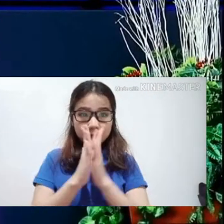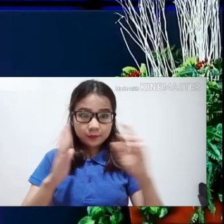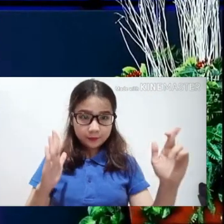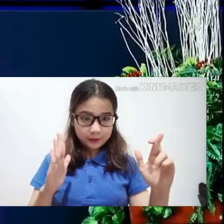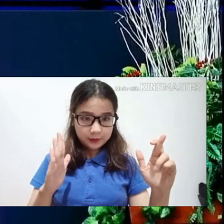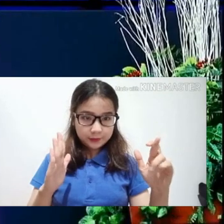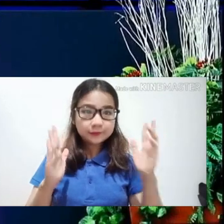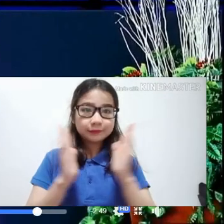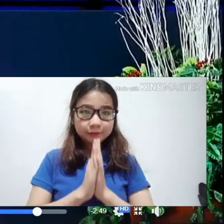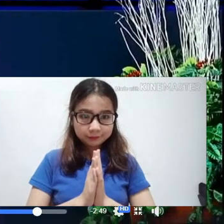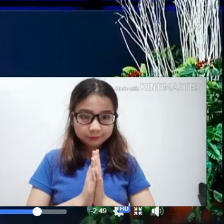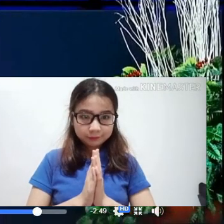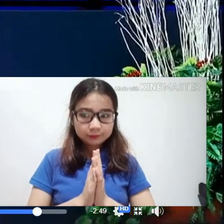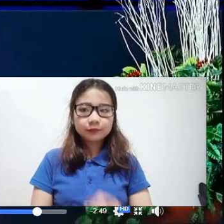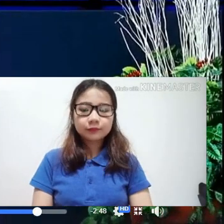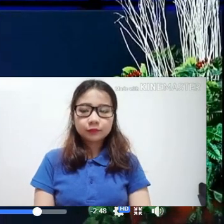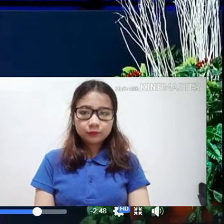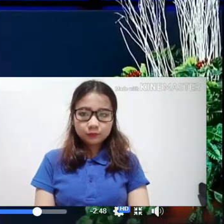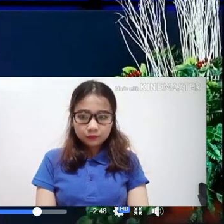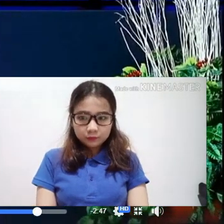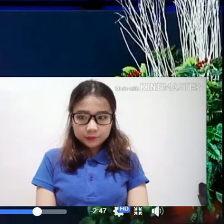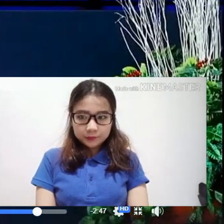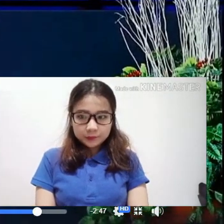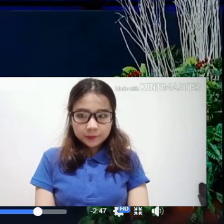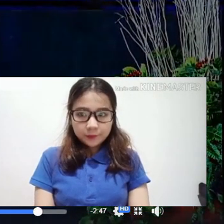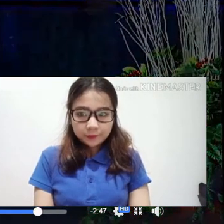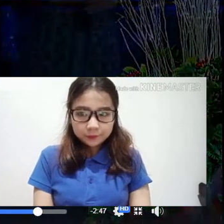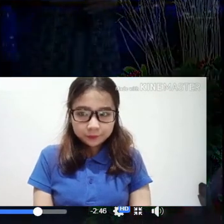Prayer as we close our service tonight.